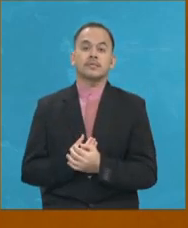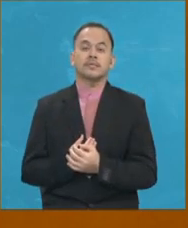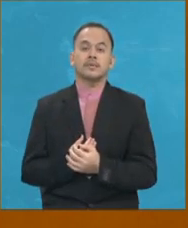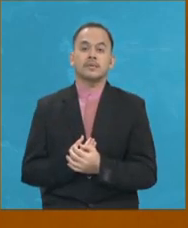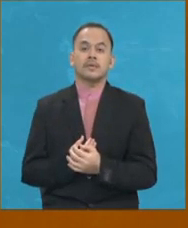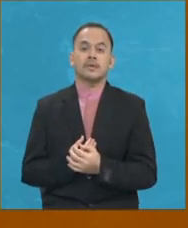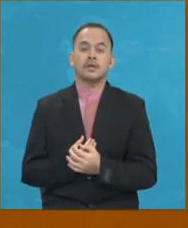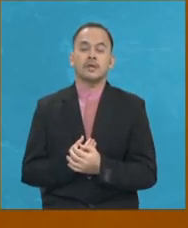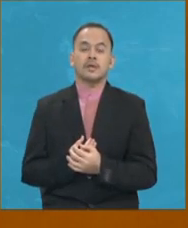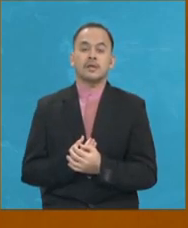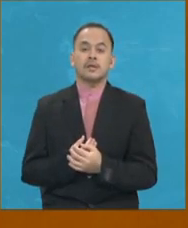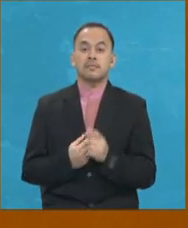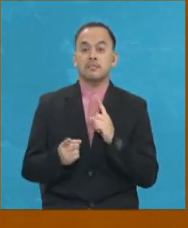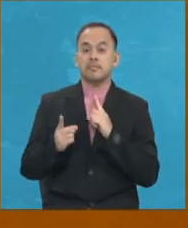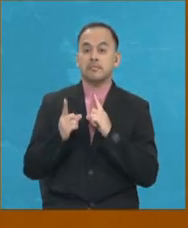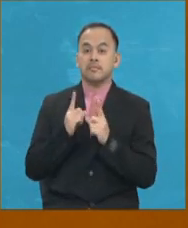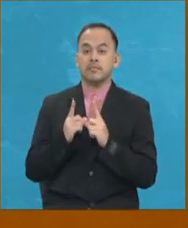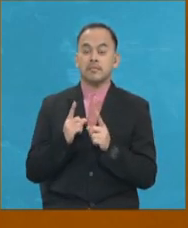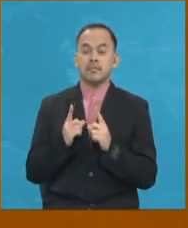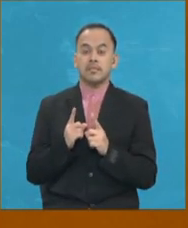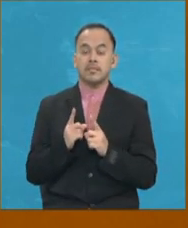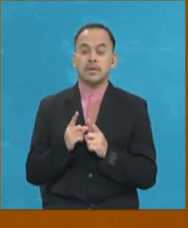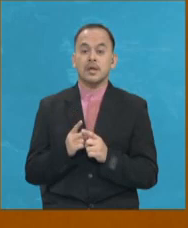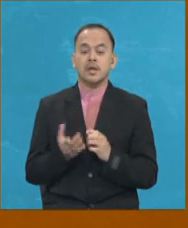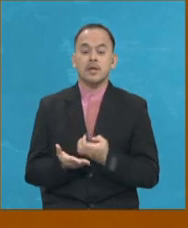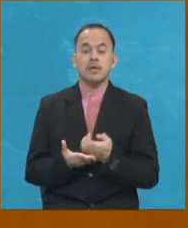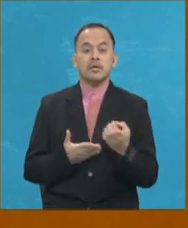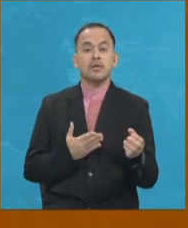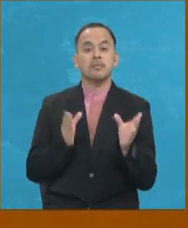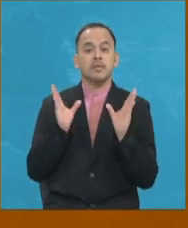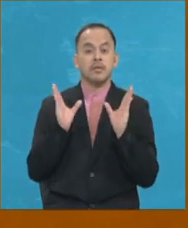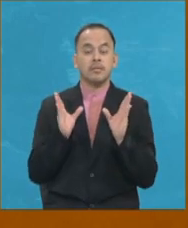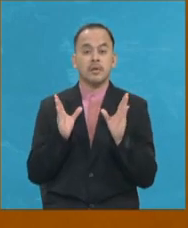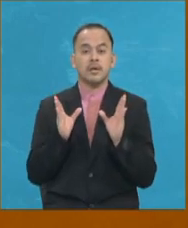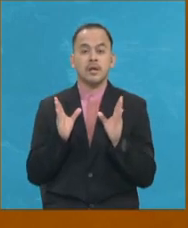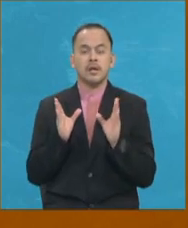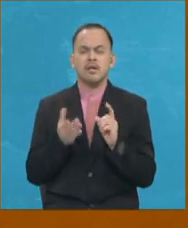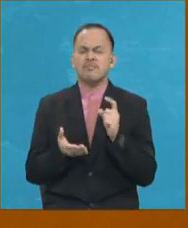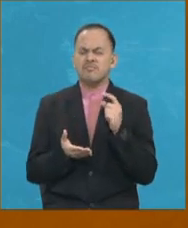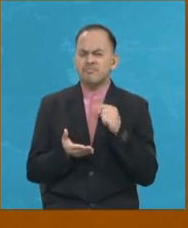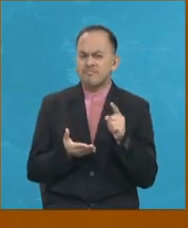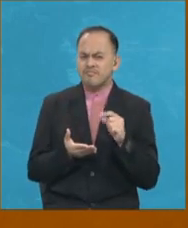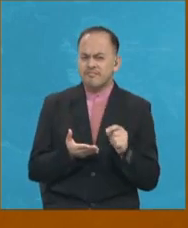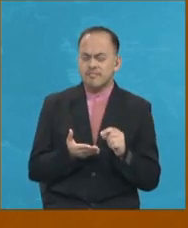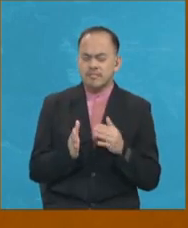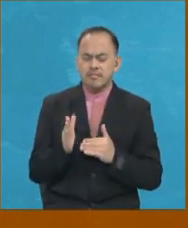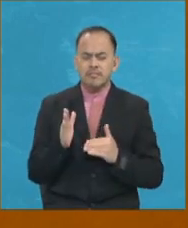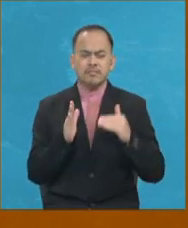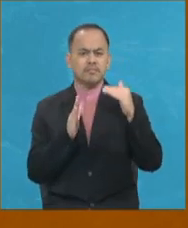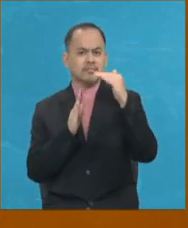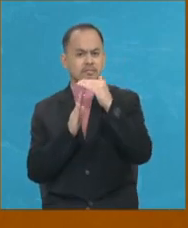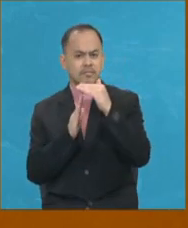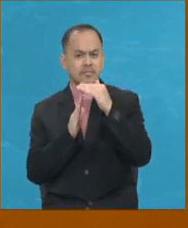mengunjurkan bahwa Hai ekonomi negara dijangka akan meningkat sebanyak